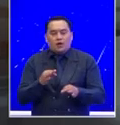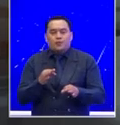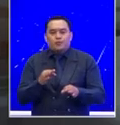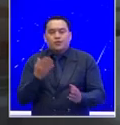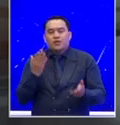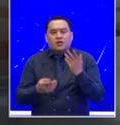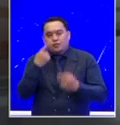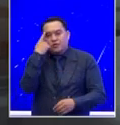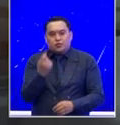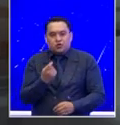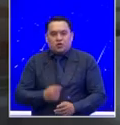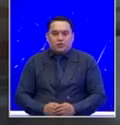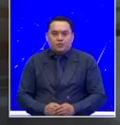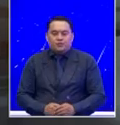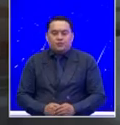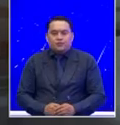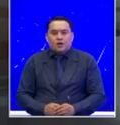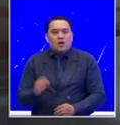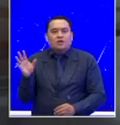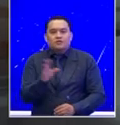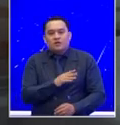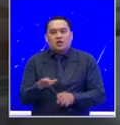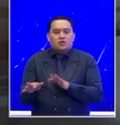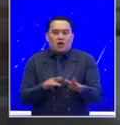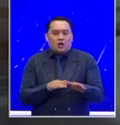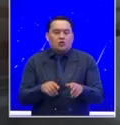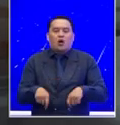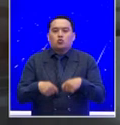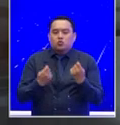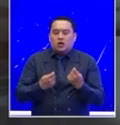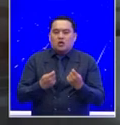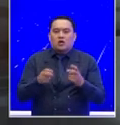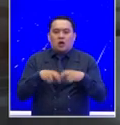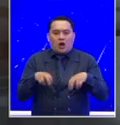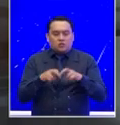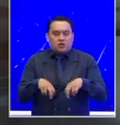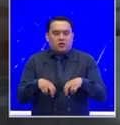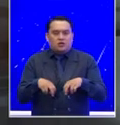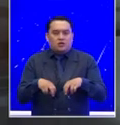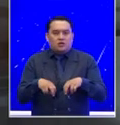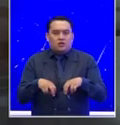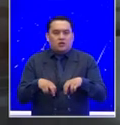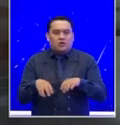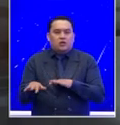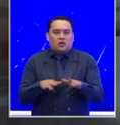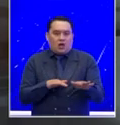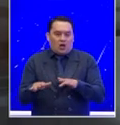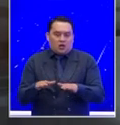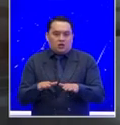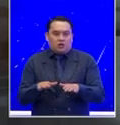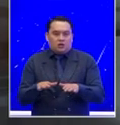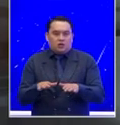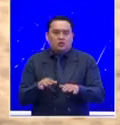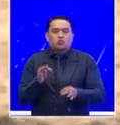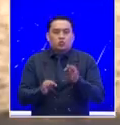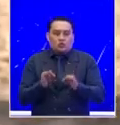либо предупреждение. Но это все дела об административных нарушениях, данные рассматриваются. Рассмотрение таких дел относится к компетенции